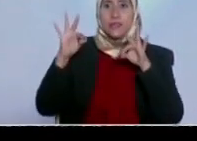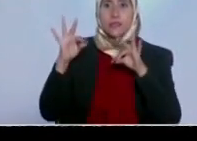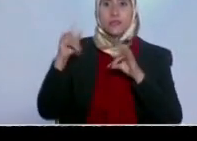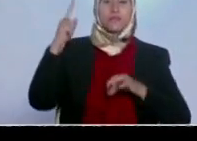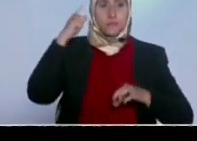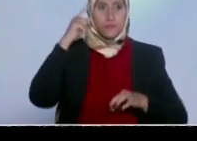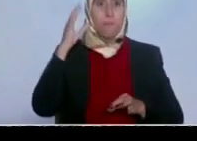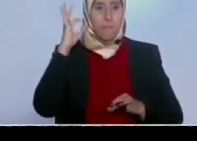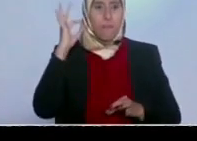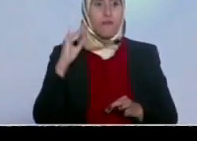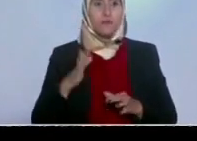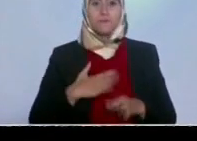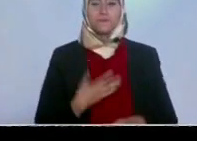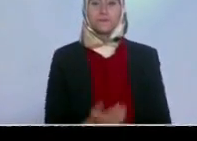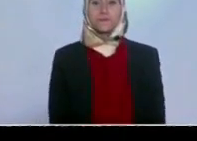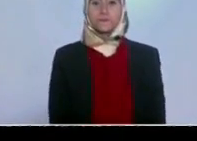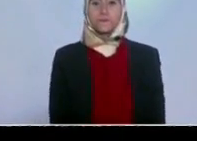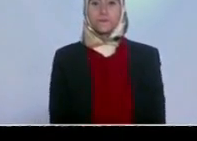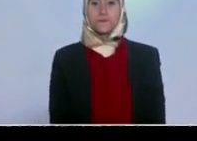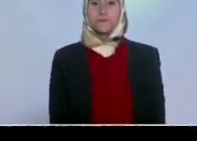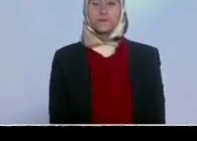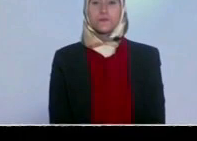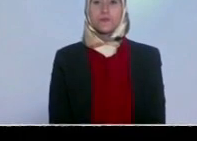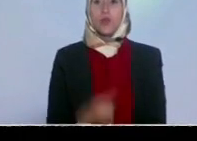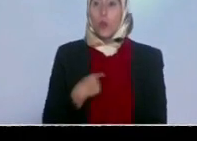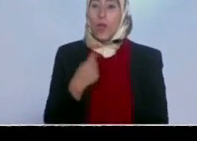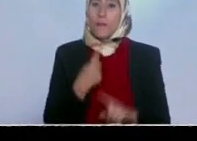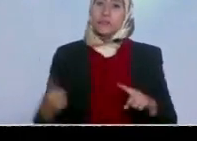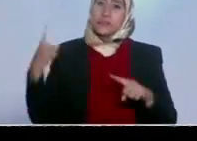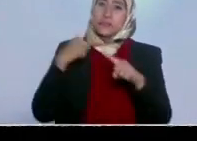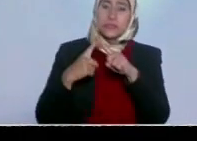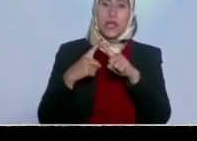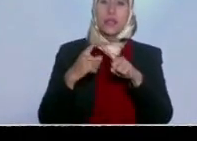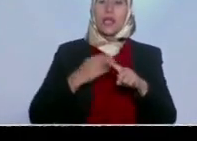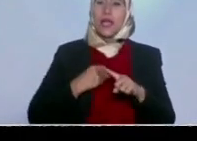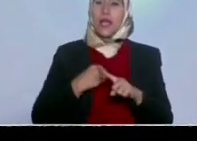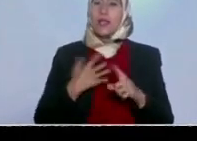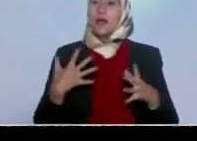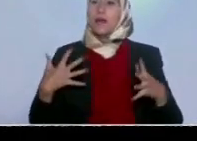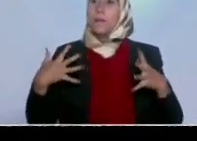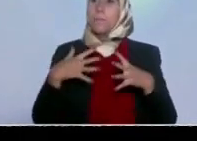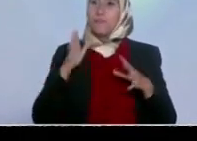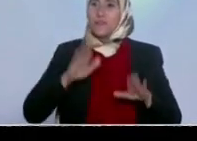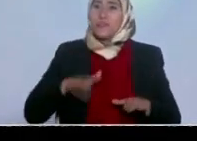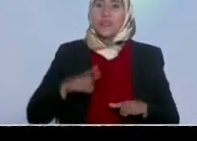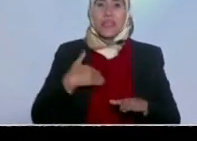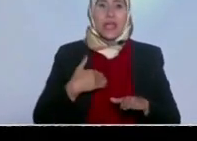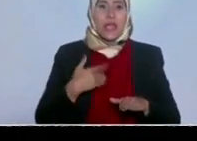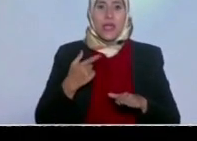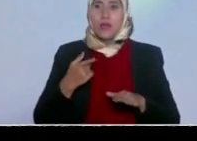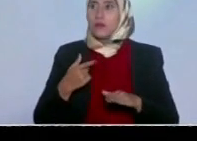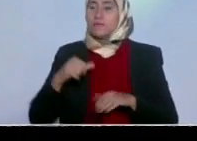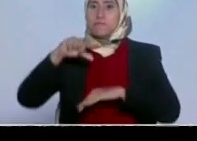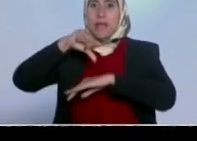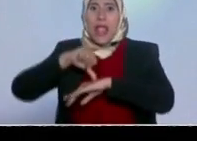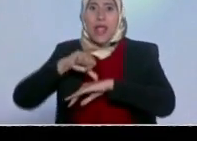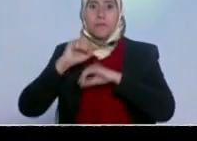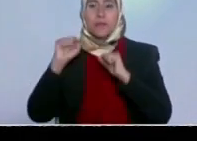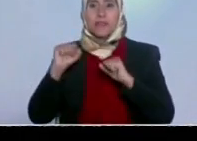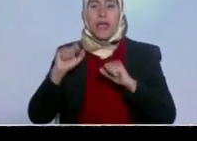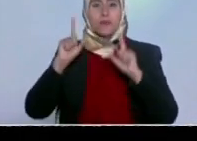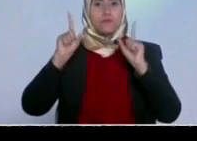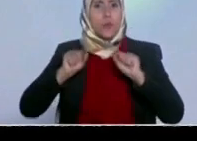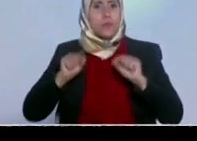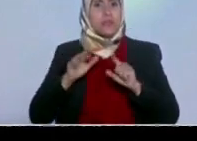في الوحدة اللي بيشتغل فيها. هذا بالإضافة إلى إن احنا عندنا داخل الجامعة مكتب مؤسسي مركزي